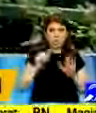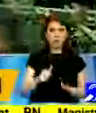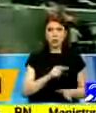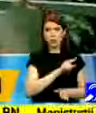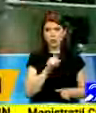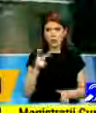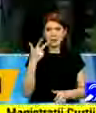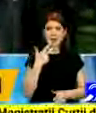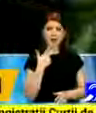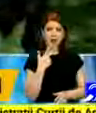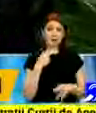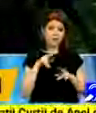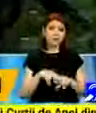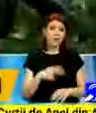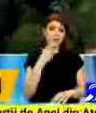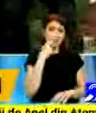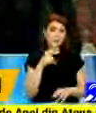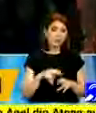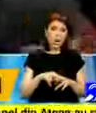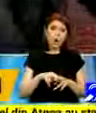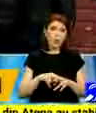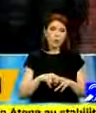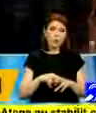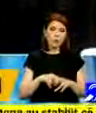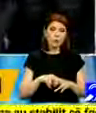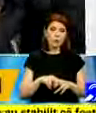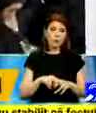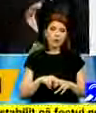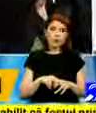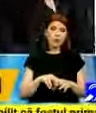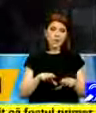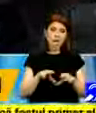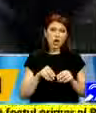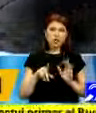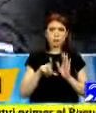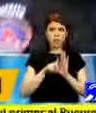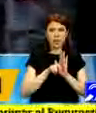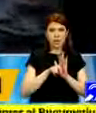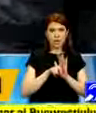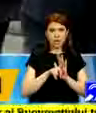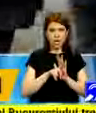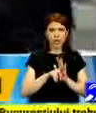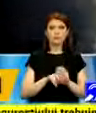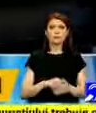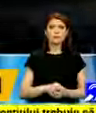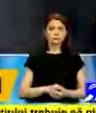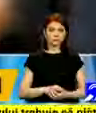și 3 ani. Rămâne de văzut în ce formă se va legifera până la urmă această propunere a Ministerului Justiției. Atât pentru moment, la revedere!